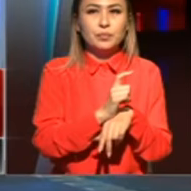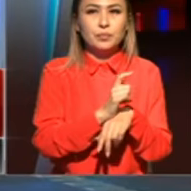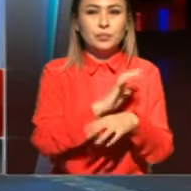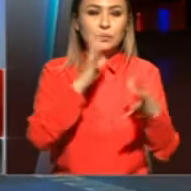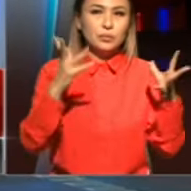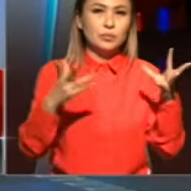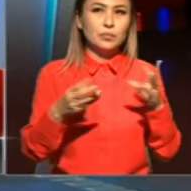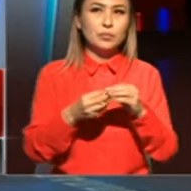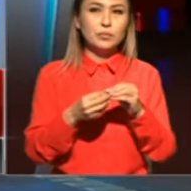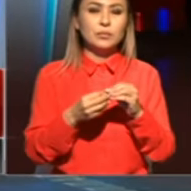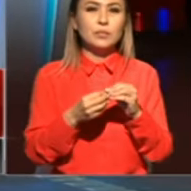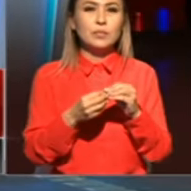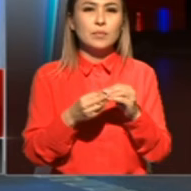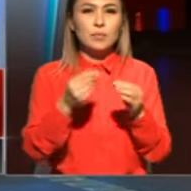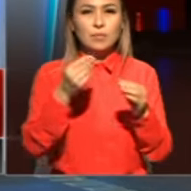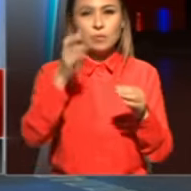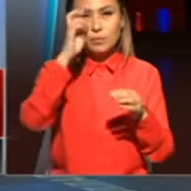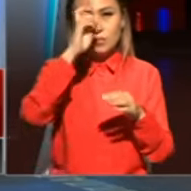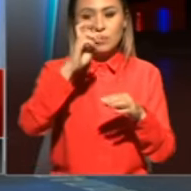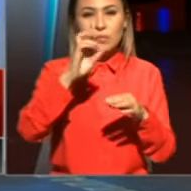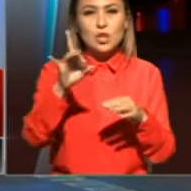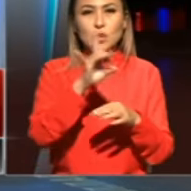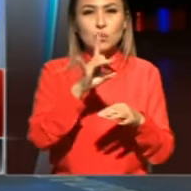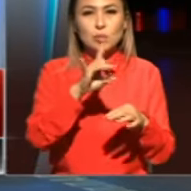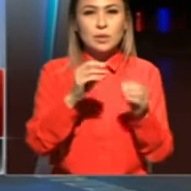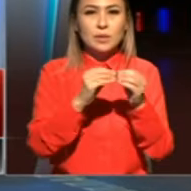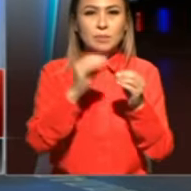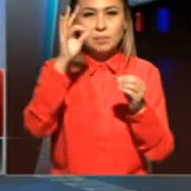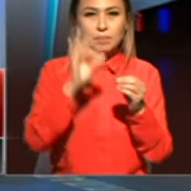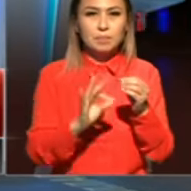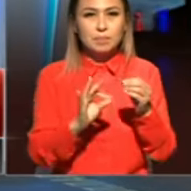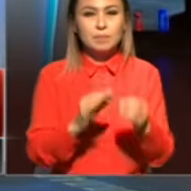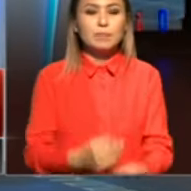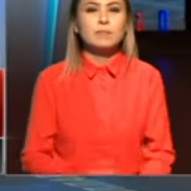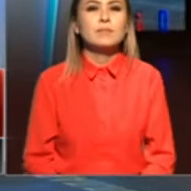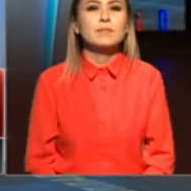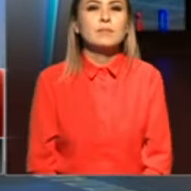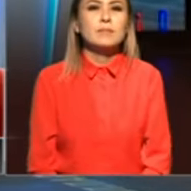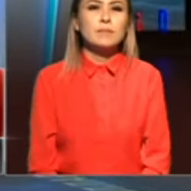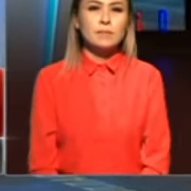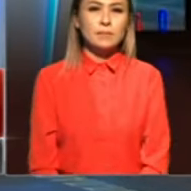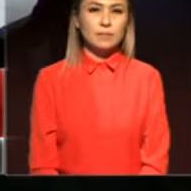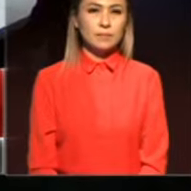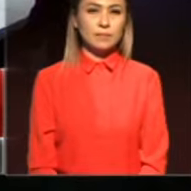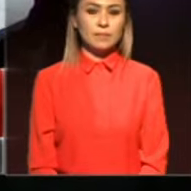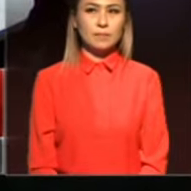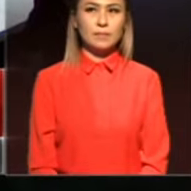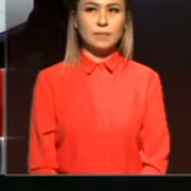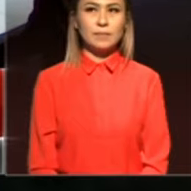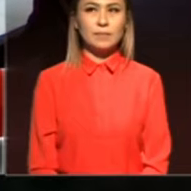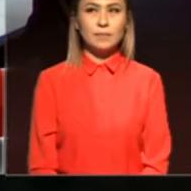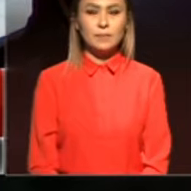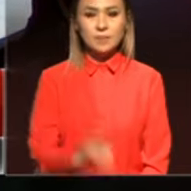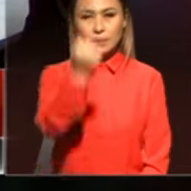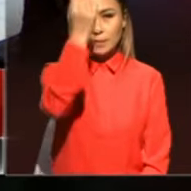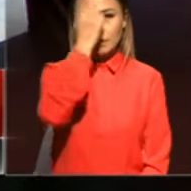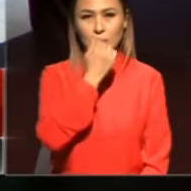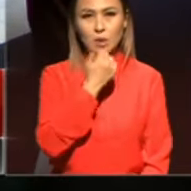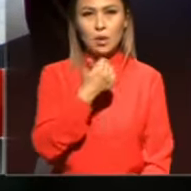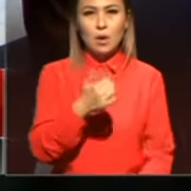жалпы бюджеттің, республикалық бюджеттің 10% құрап отыр шығындарының. Рахмет, өте жақсы түсіндіріп бердіңіз.